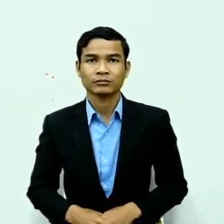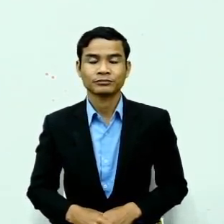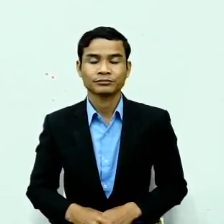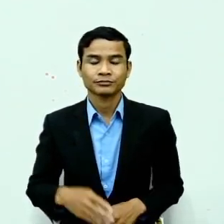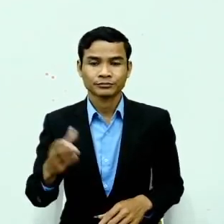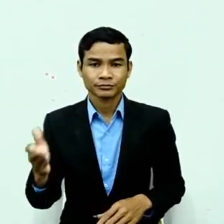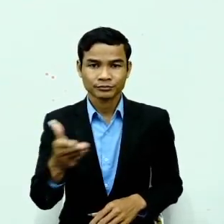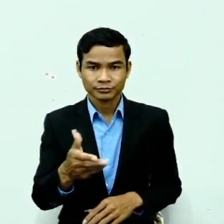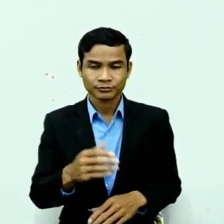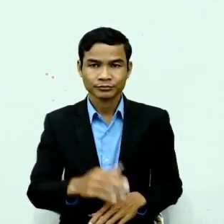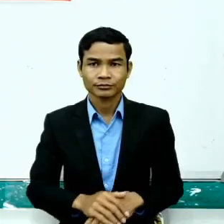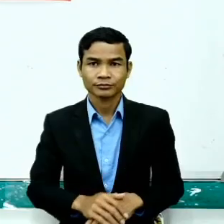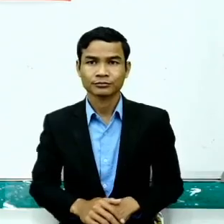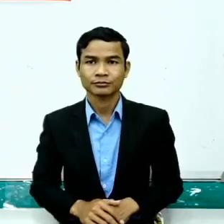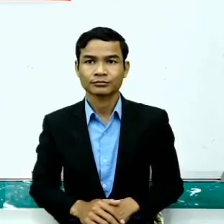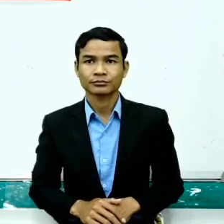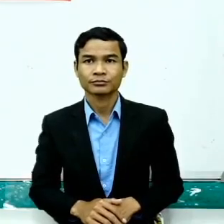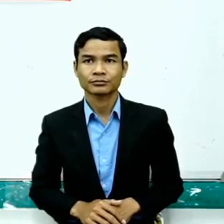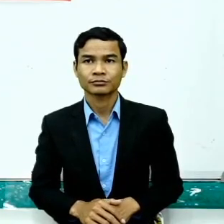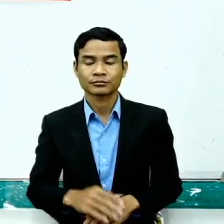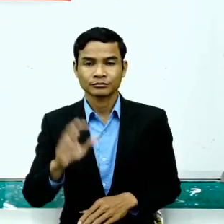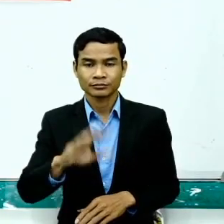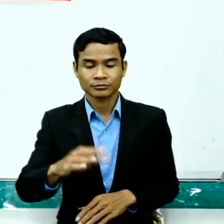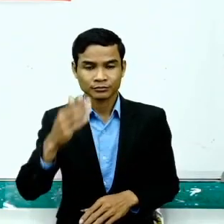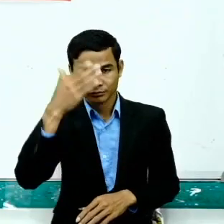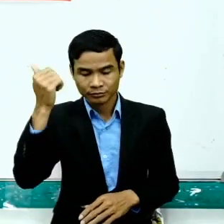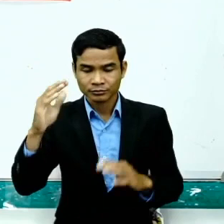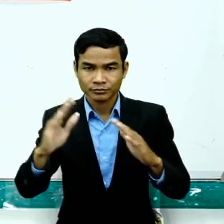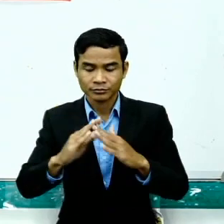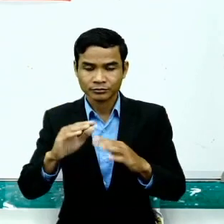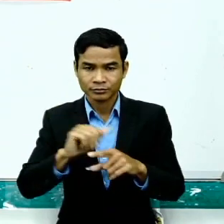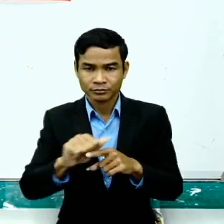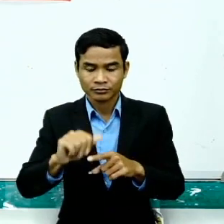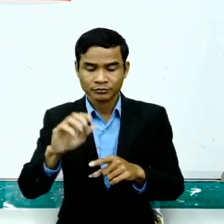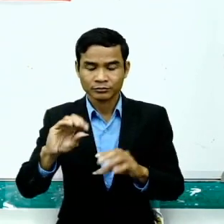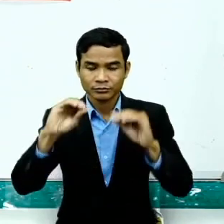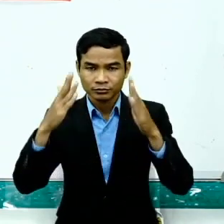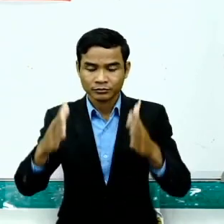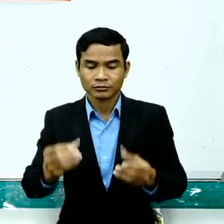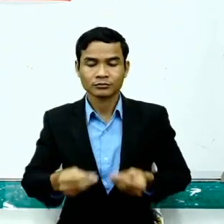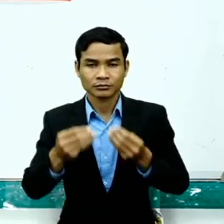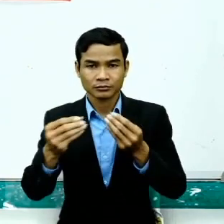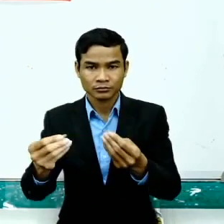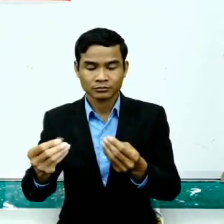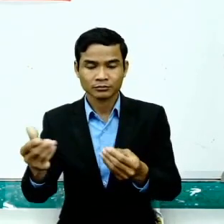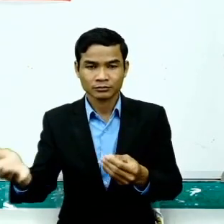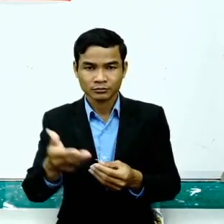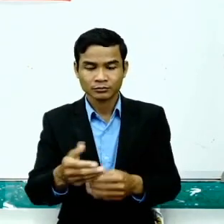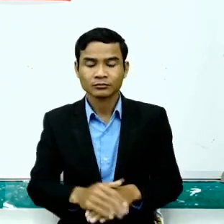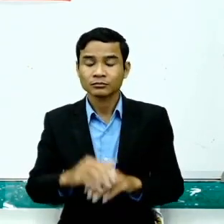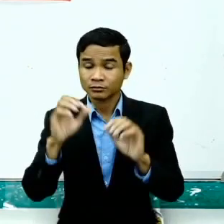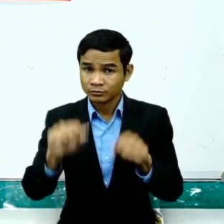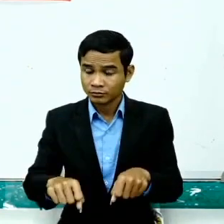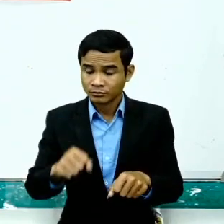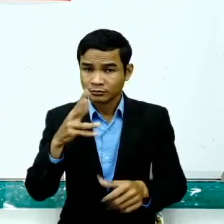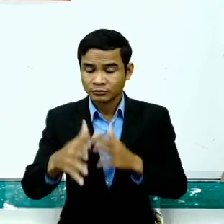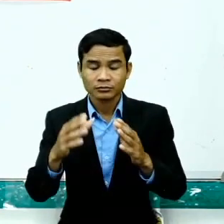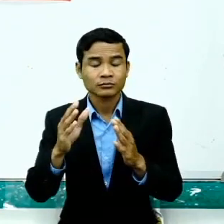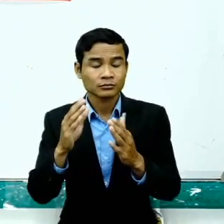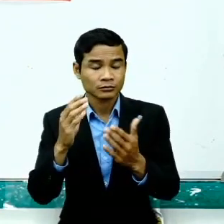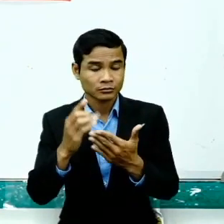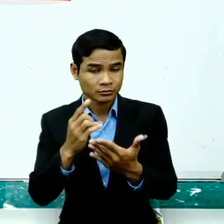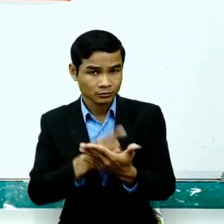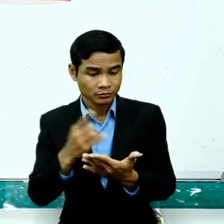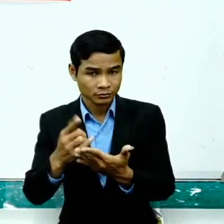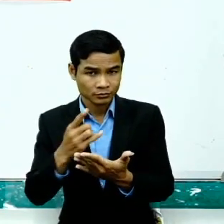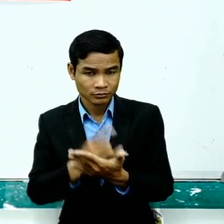chà con tặng ạc nìa chà con công phê thuê kịch cạp tết đây nè cô rú bàn đã áo chà hai con gọi trời tệ an mê riêng đầy